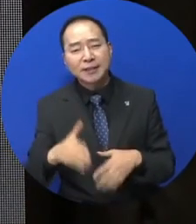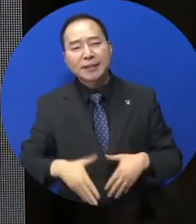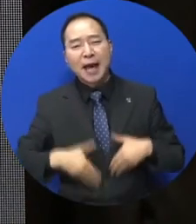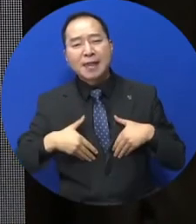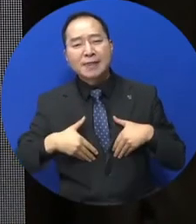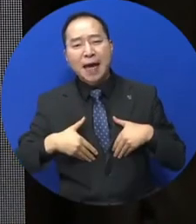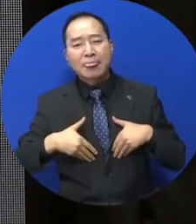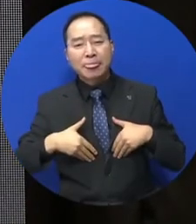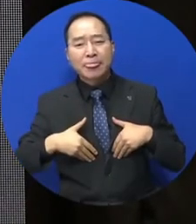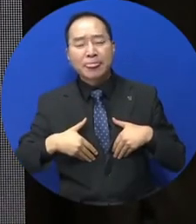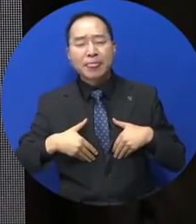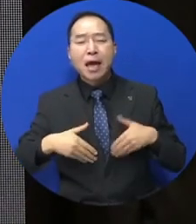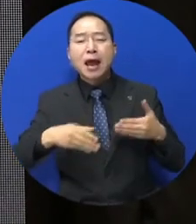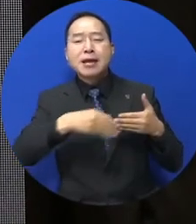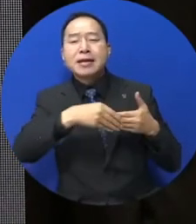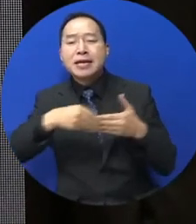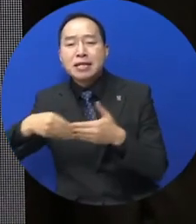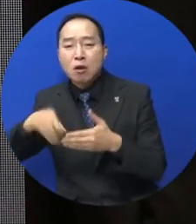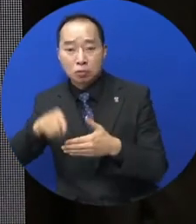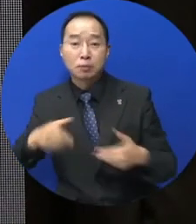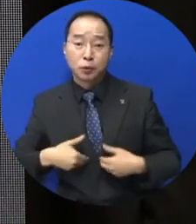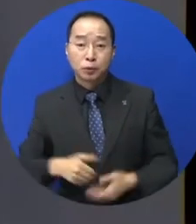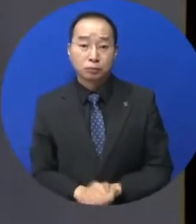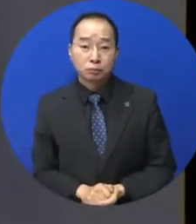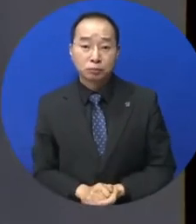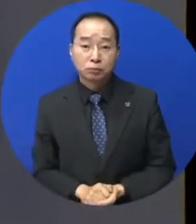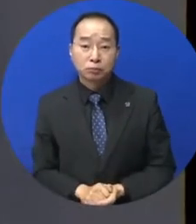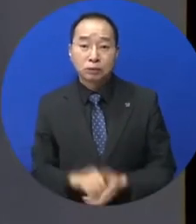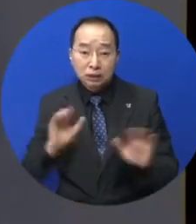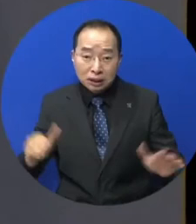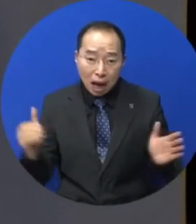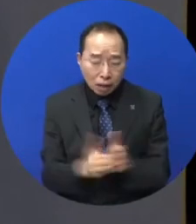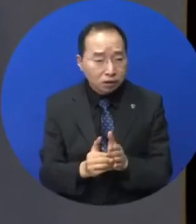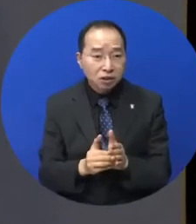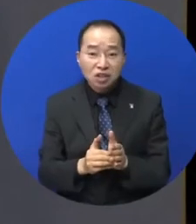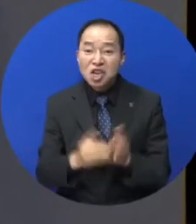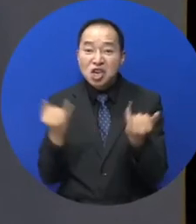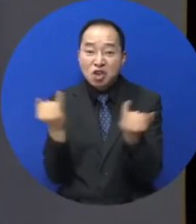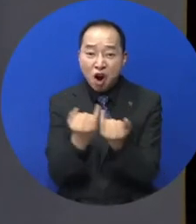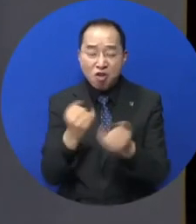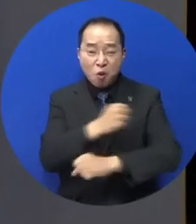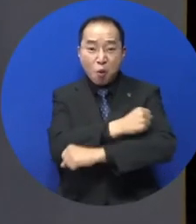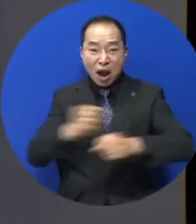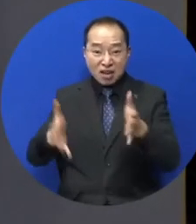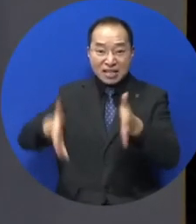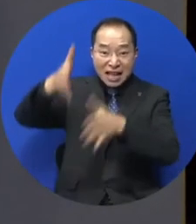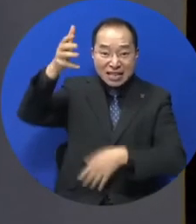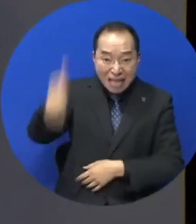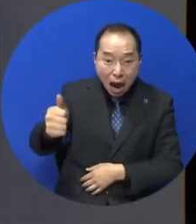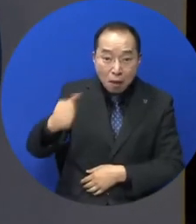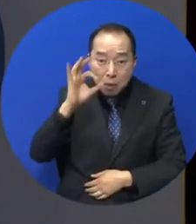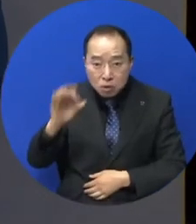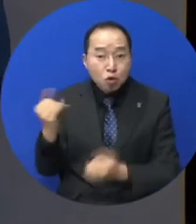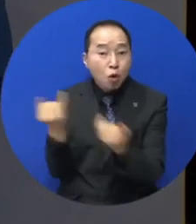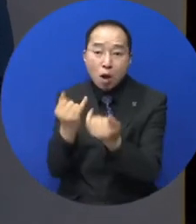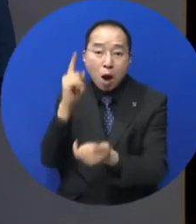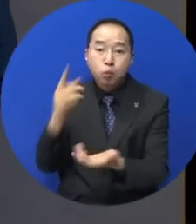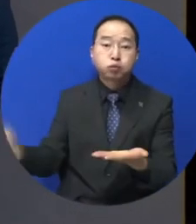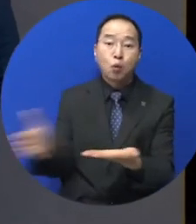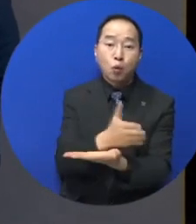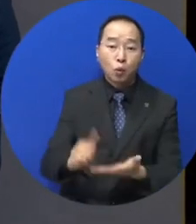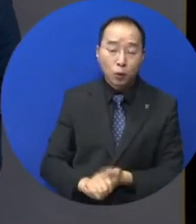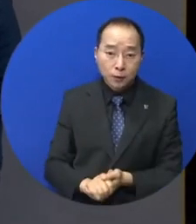리더십이 필요합니다. 우리는 단 한 번도 여성광역단체장을 가진 적이 없습니다. 이제 글로벌